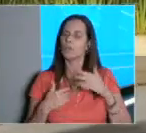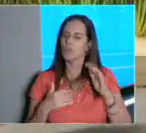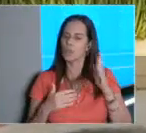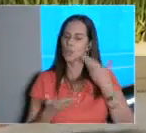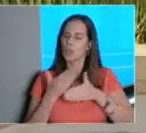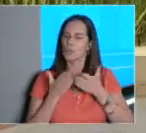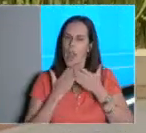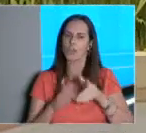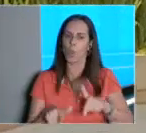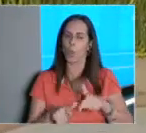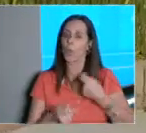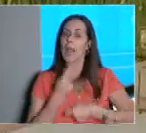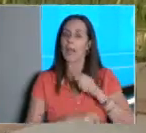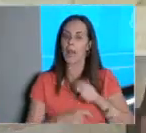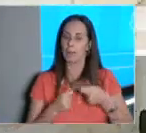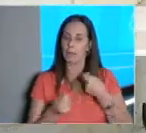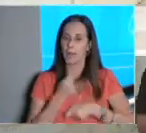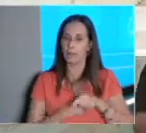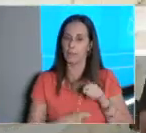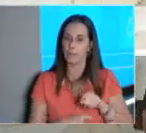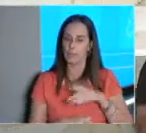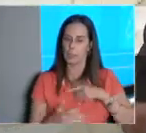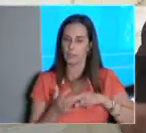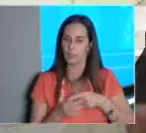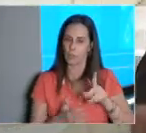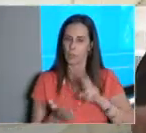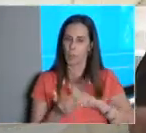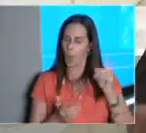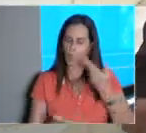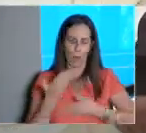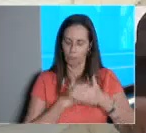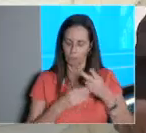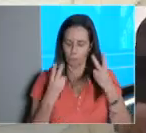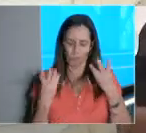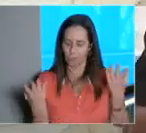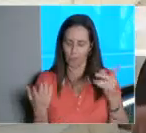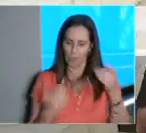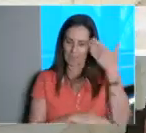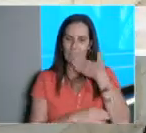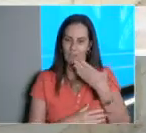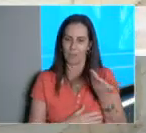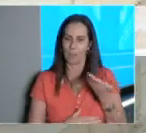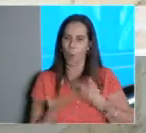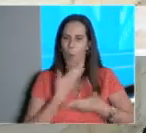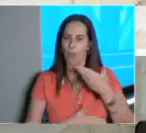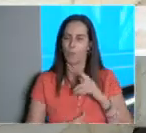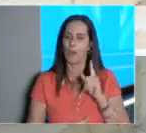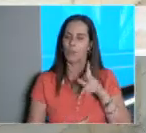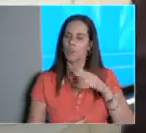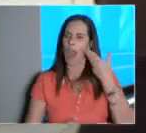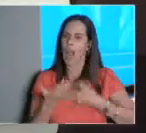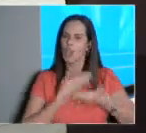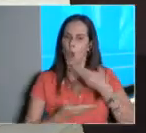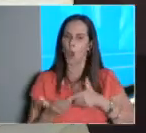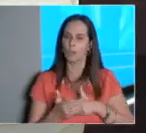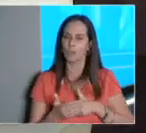מאוד משמעותי, כלכלית. כן. זה מה שאני מתכוון, אתה צודק, כולם איכותיות, כי בסוף כל מדינת ישראל מתבססת על עולים. אבל יש עליות,